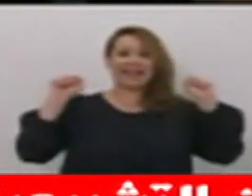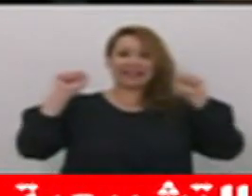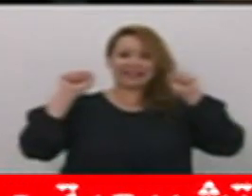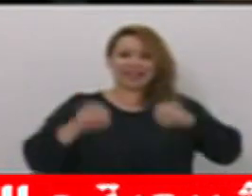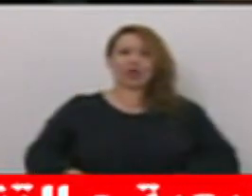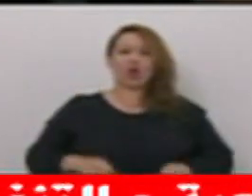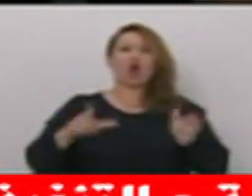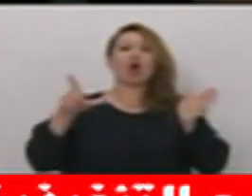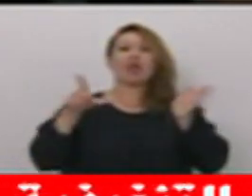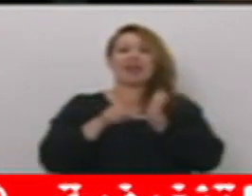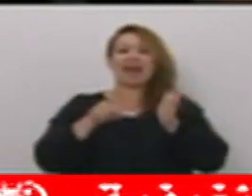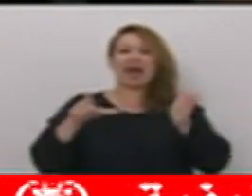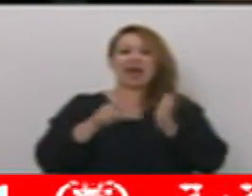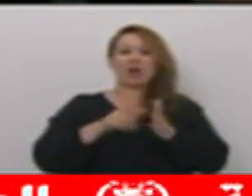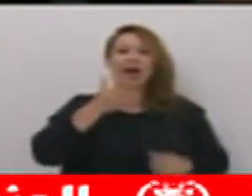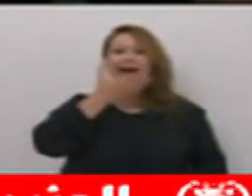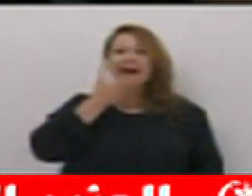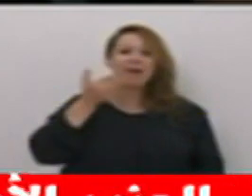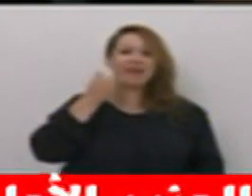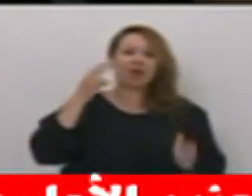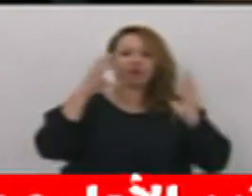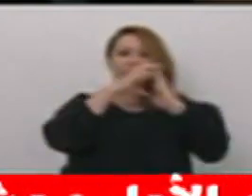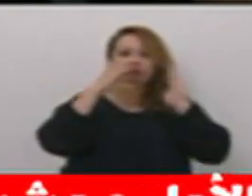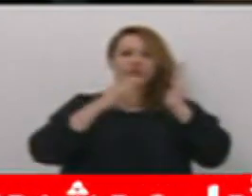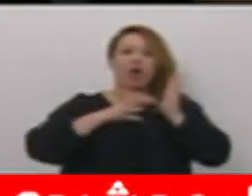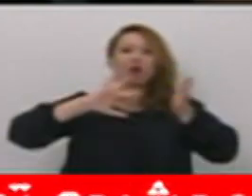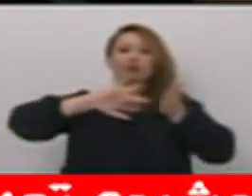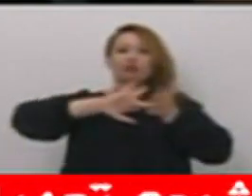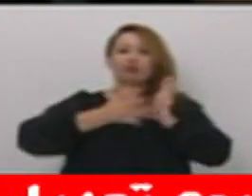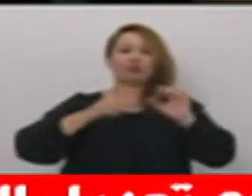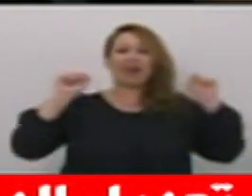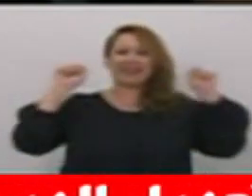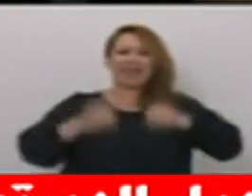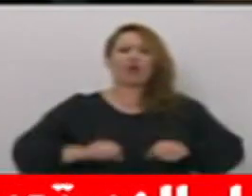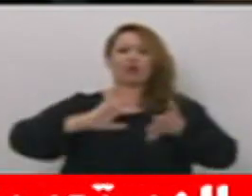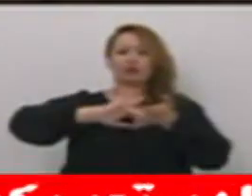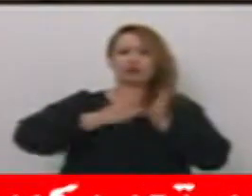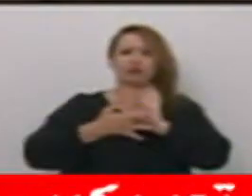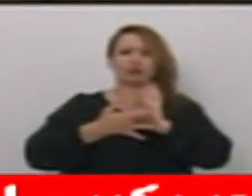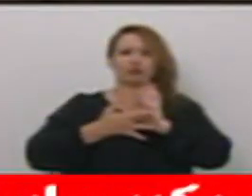القانون المتضمن تعديل الدستور بكامله بإجماع الحاضرين.